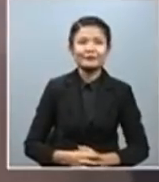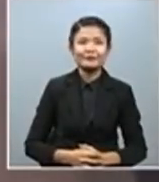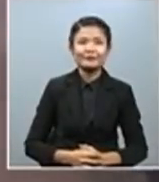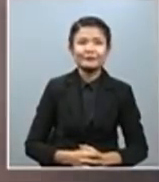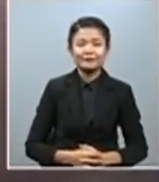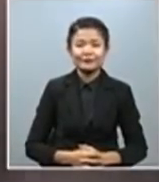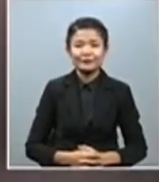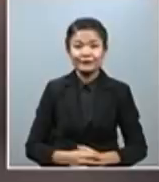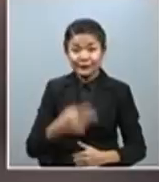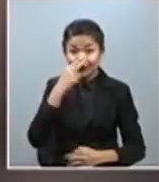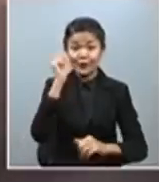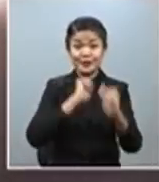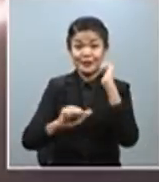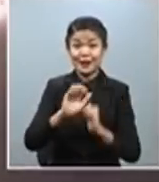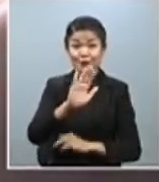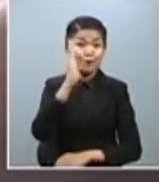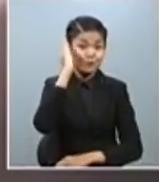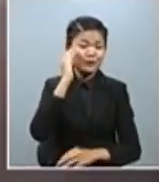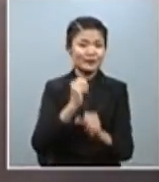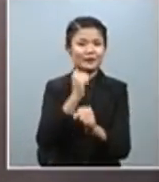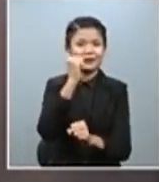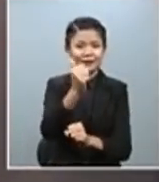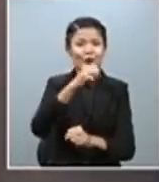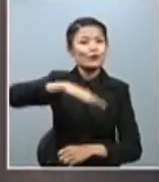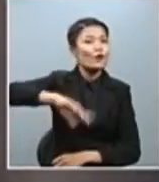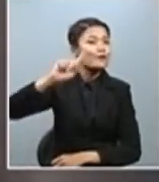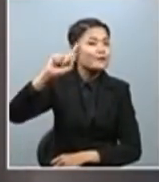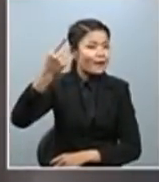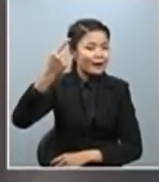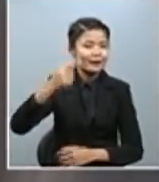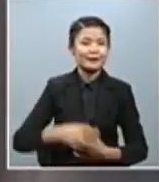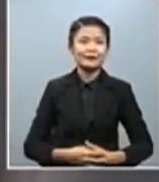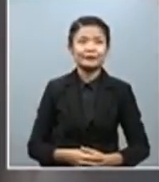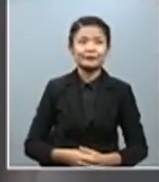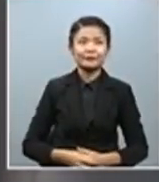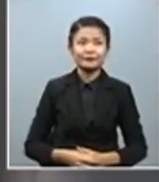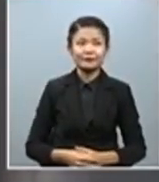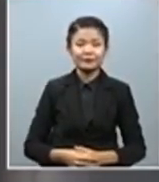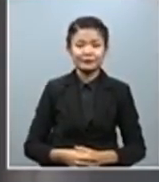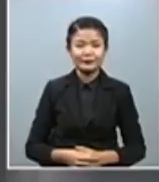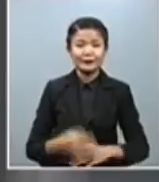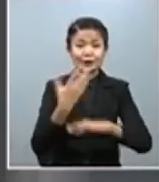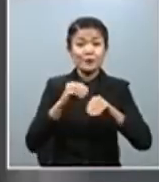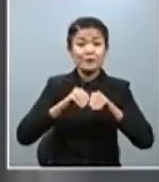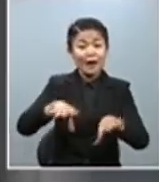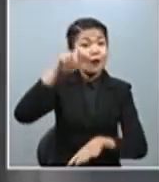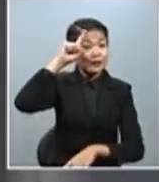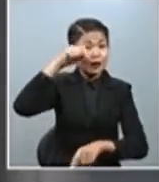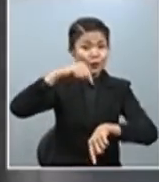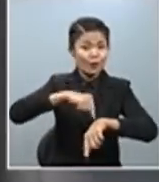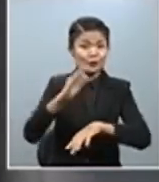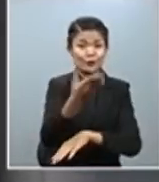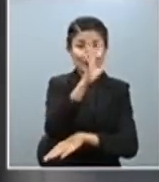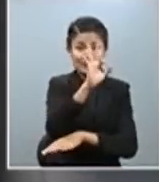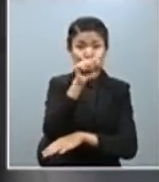ติดตามฝีมือการแสดงของก๊อตอิทธิพัฒน์ได้ในละครน้องใหม่ร้ายบริสุทธิ์ตอน I am you สู้เพื่อฝันออกอากาศทุกวันเสาร์เวลา 9:15